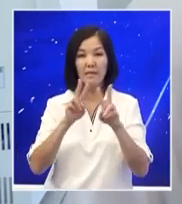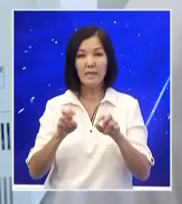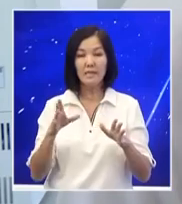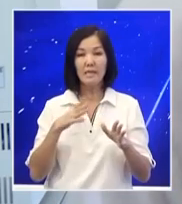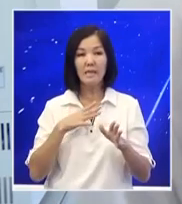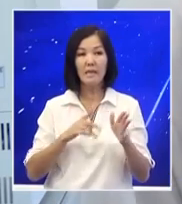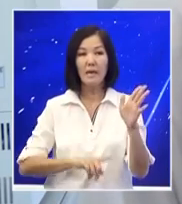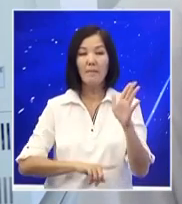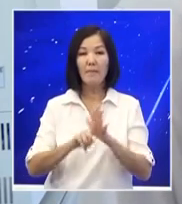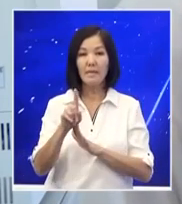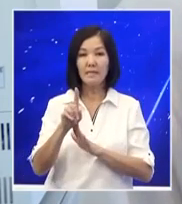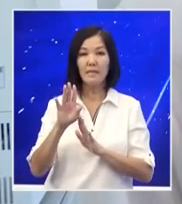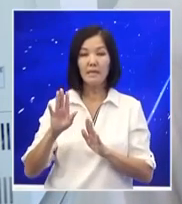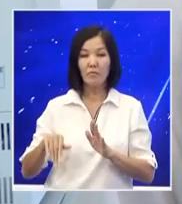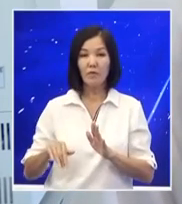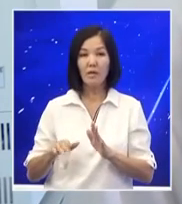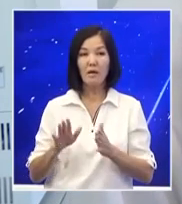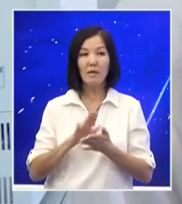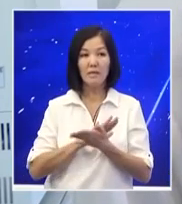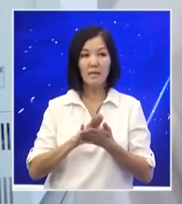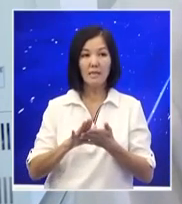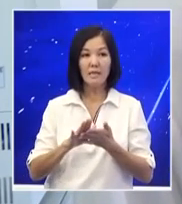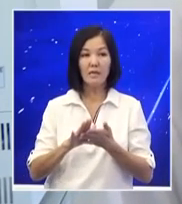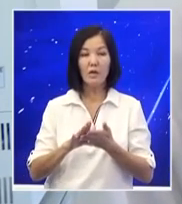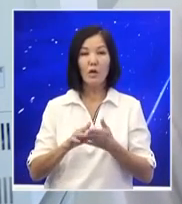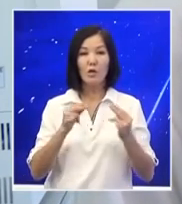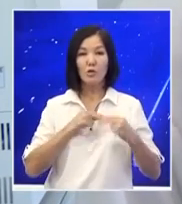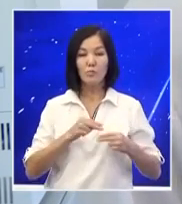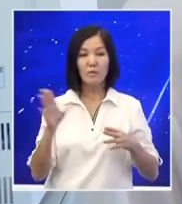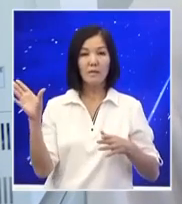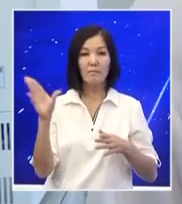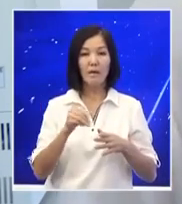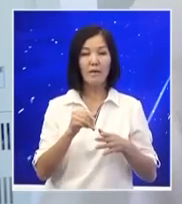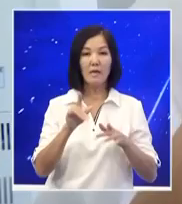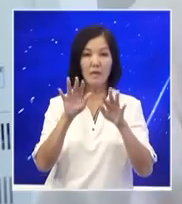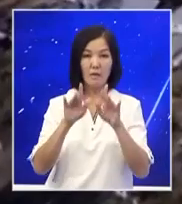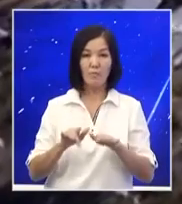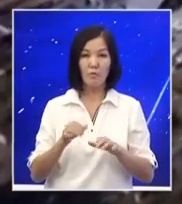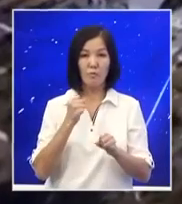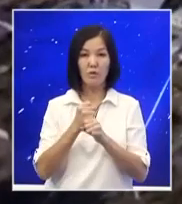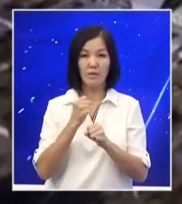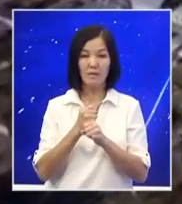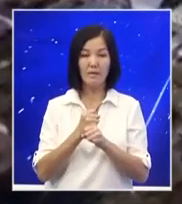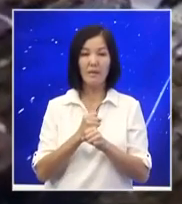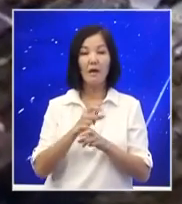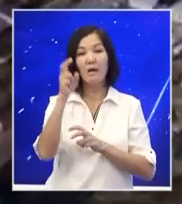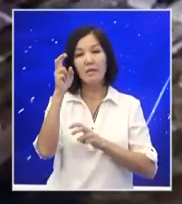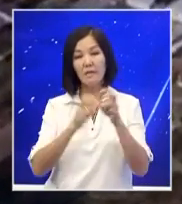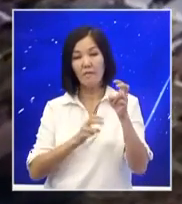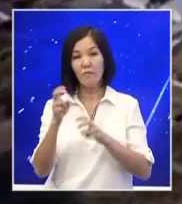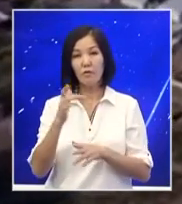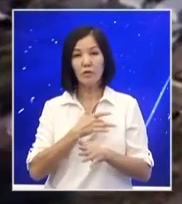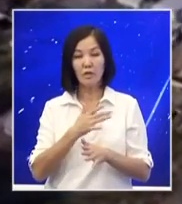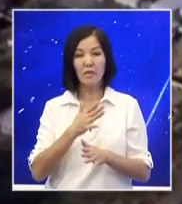су қандай еді, тазалаудан кейін қандай болды. Жұмыстың бәрі автоматтандырылған. Зауыттың жекеменшік